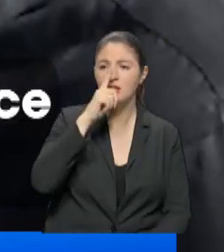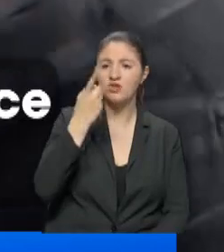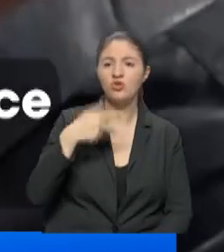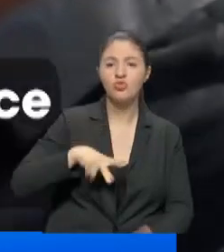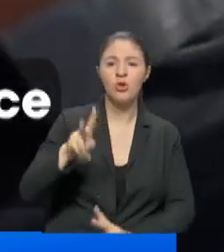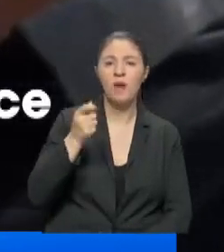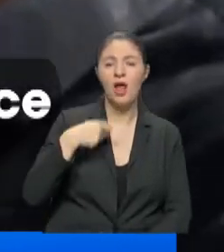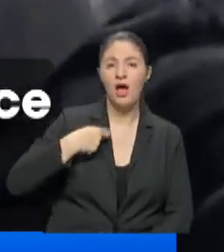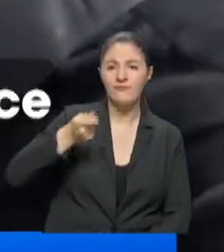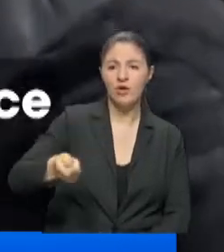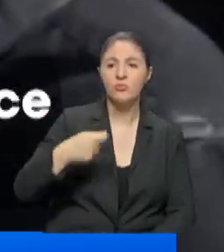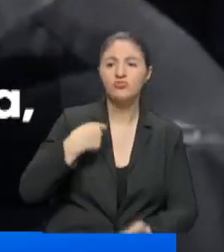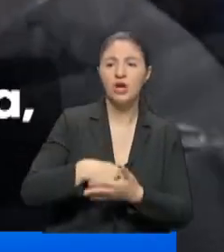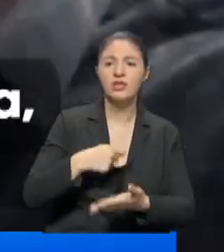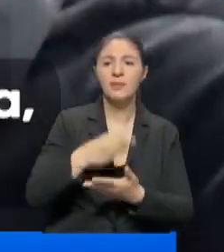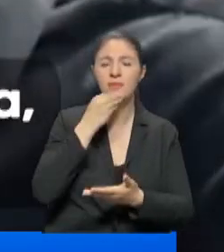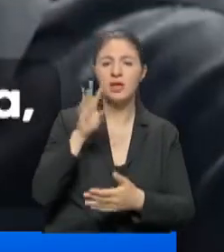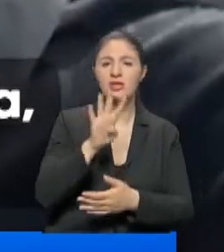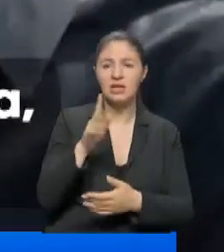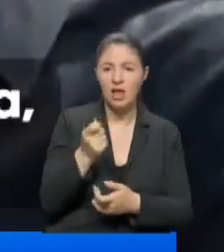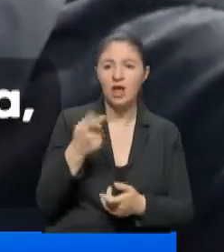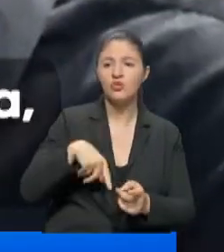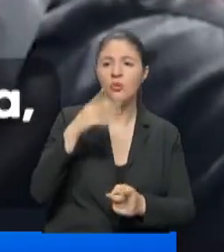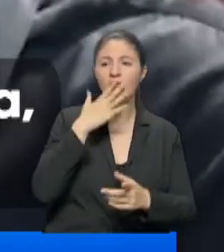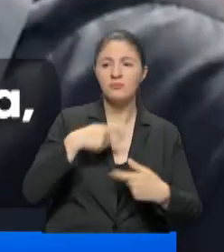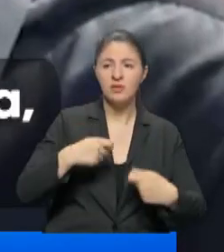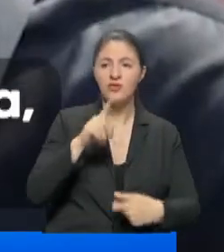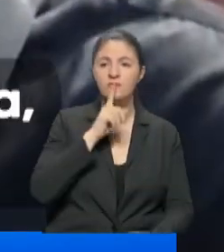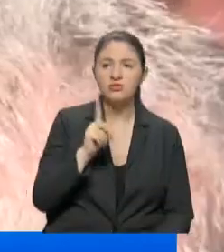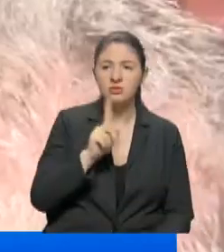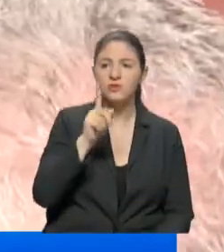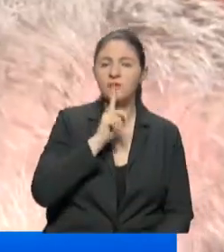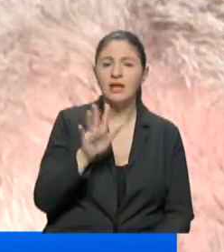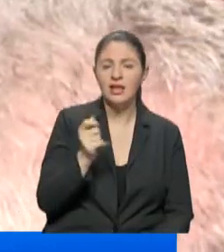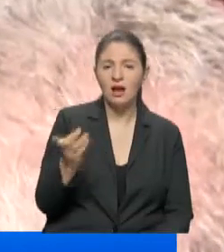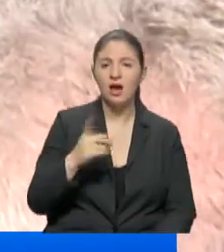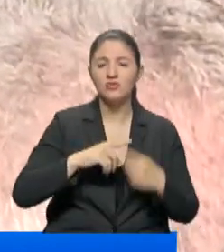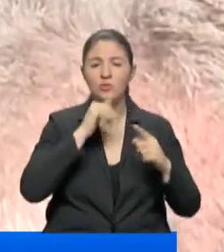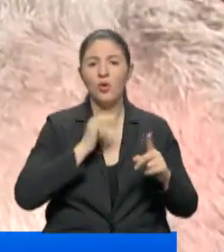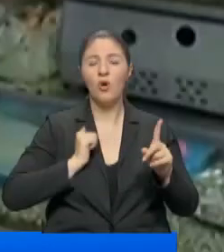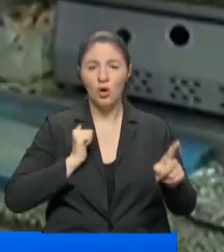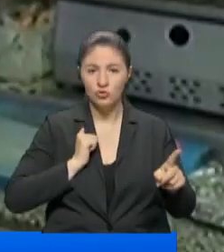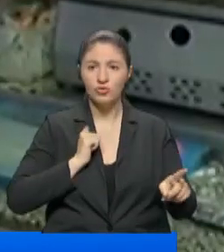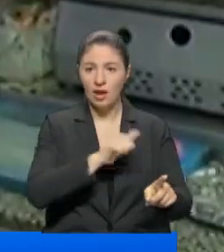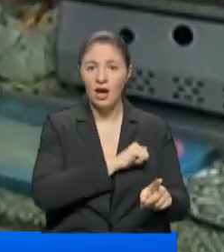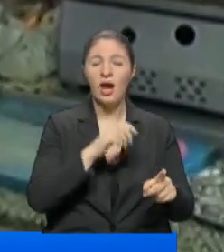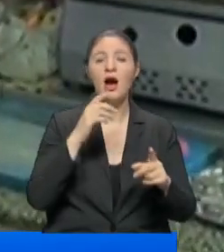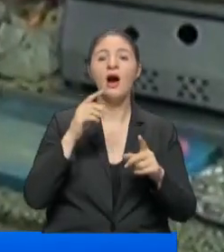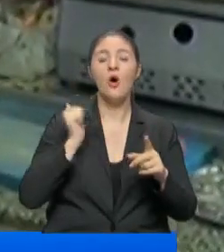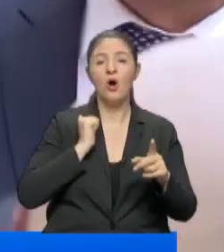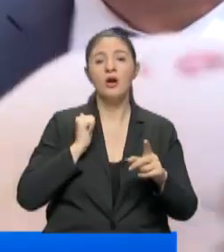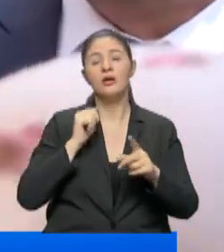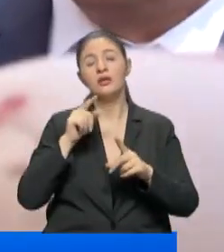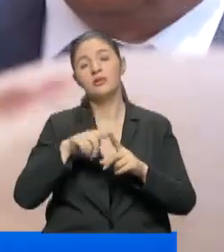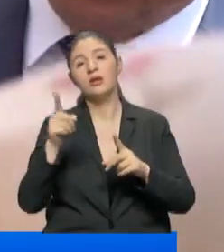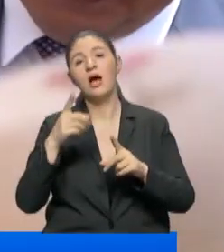de hazırlıyoruz karşıda bir yemek oluşturuyor günlük öğrencinin giden parası yüzüne güzellik Kılıçdaroğlu Ordu'da Akşener Sakarya'da Ali